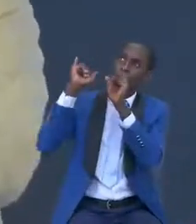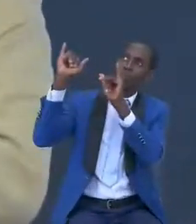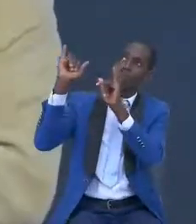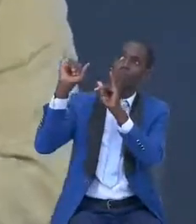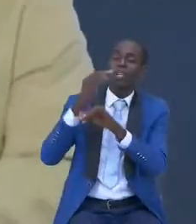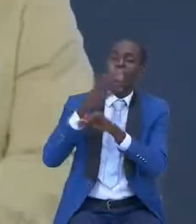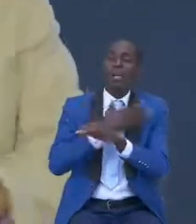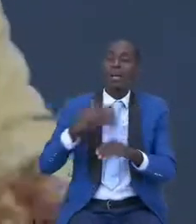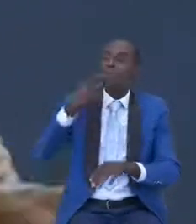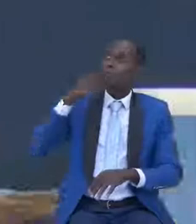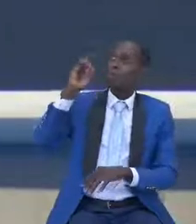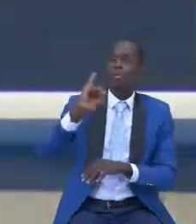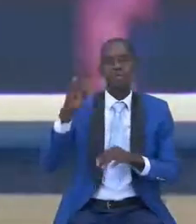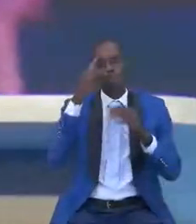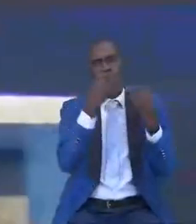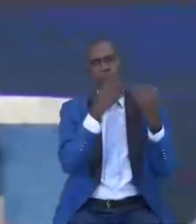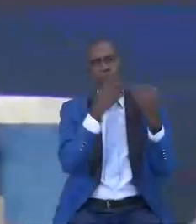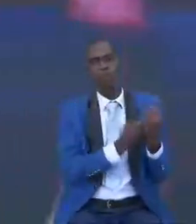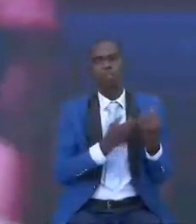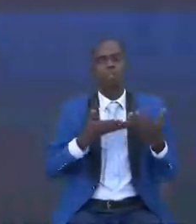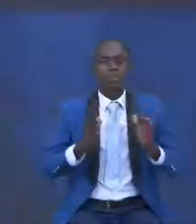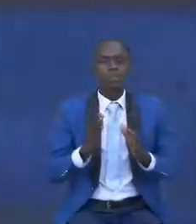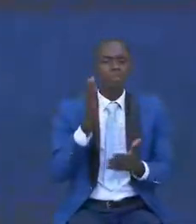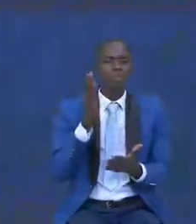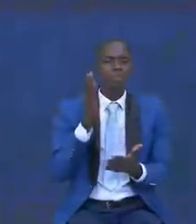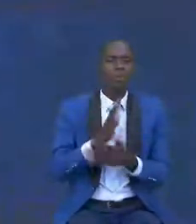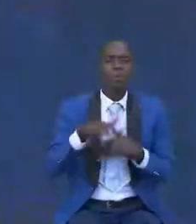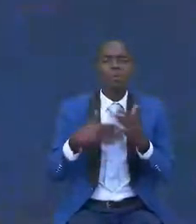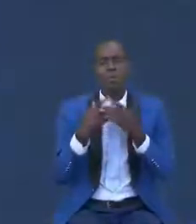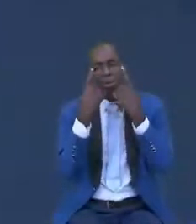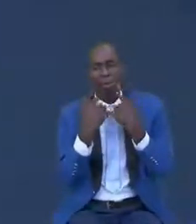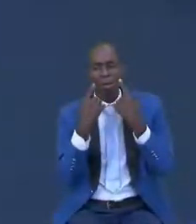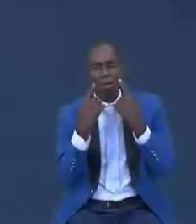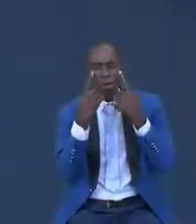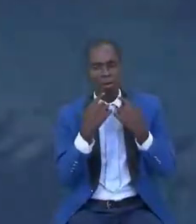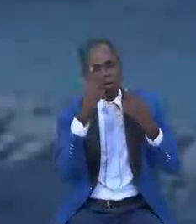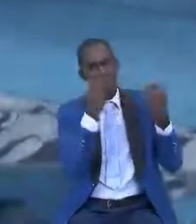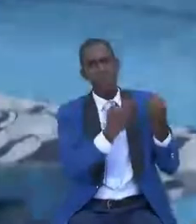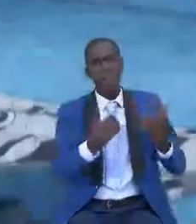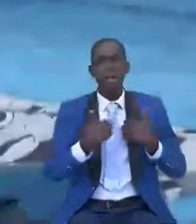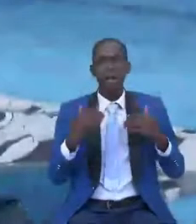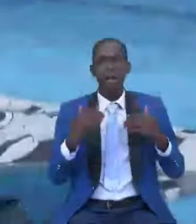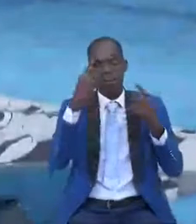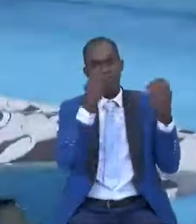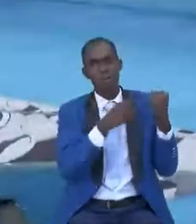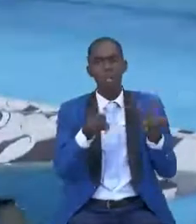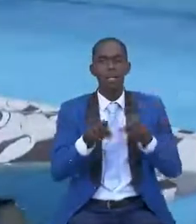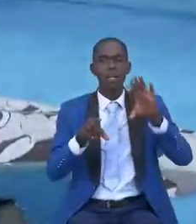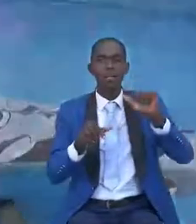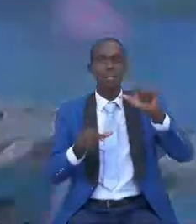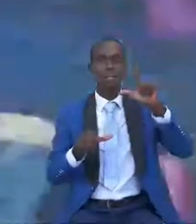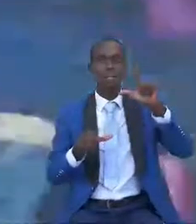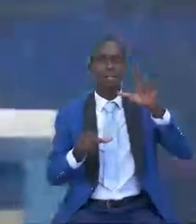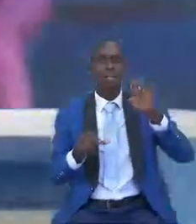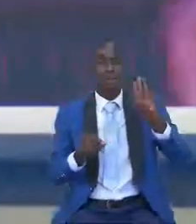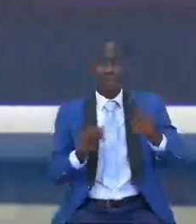soleil, arrête-toi là-bas. Et il s'est arrêté. La foi qui commande, cessons donc ces fois qui pleurent et